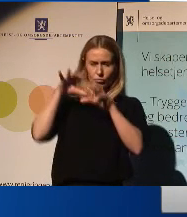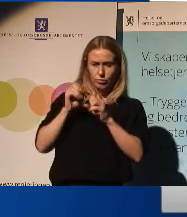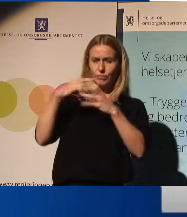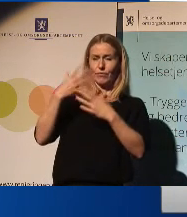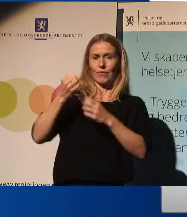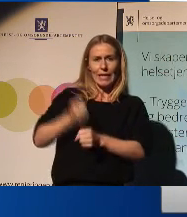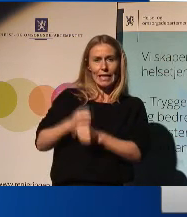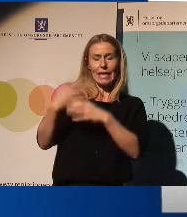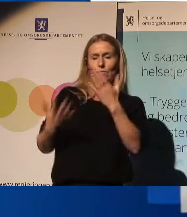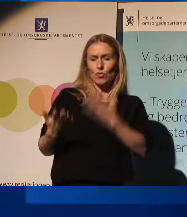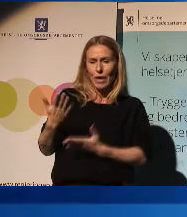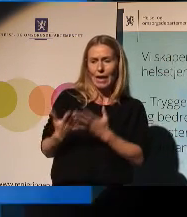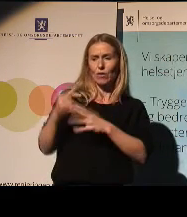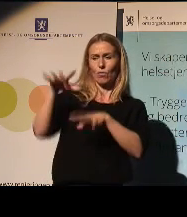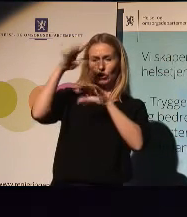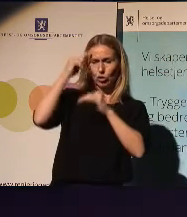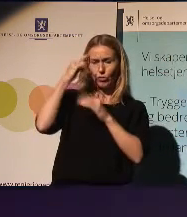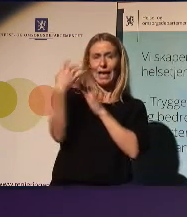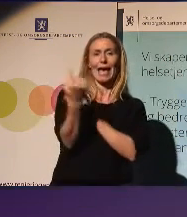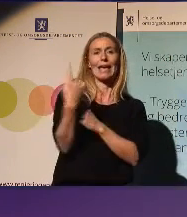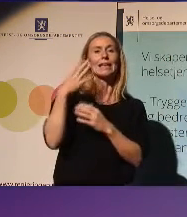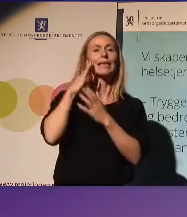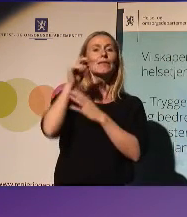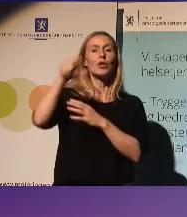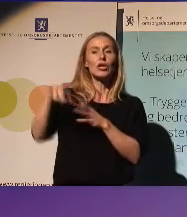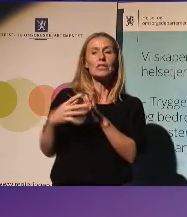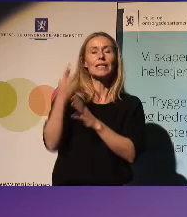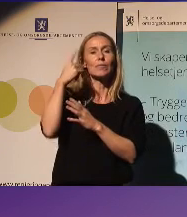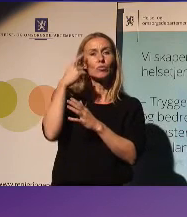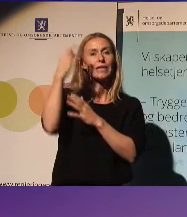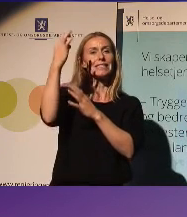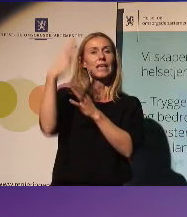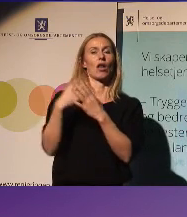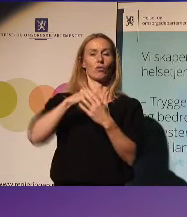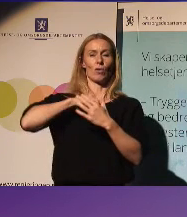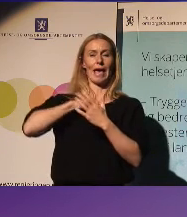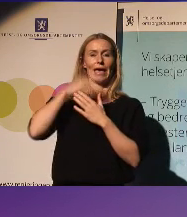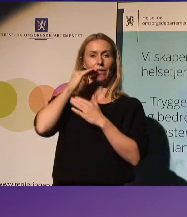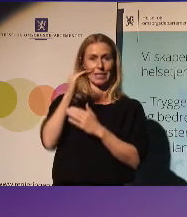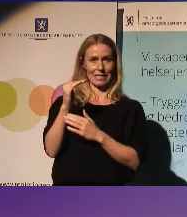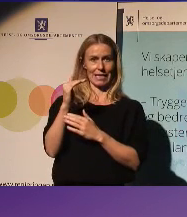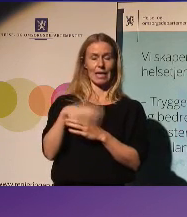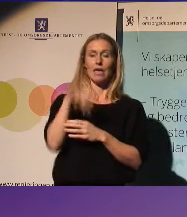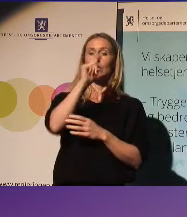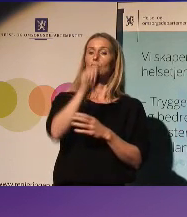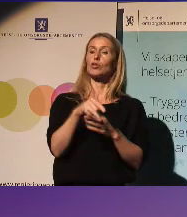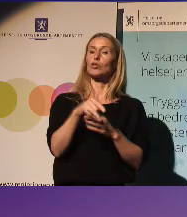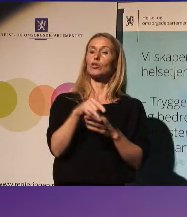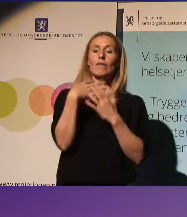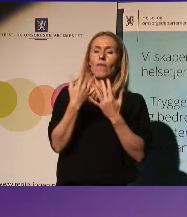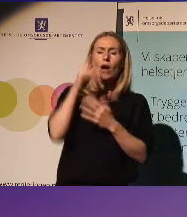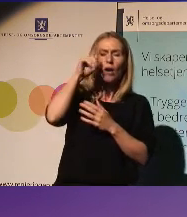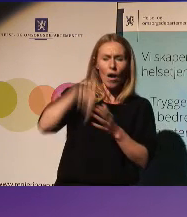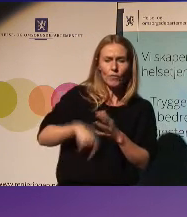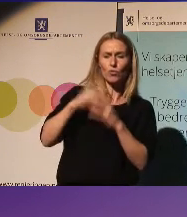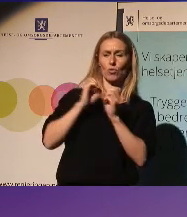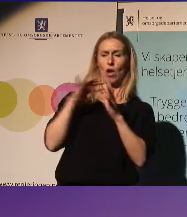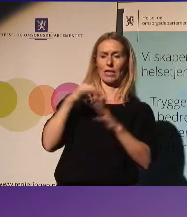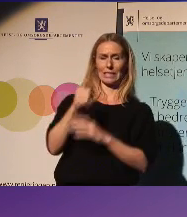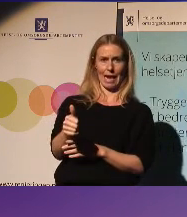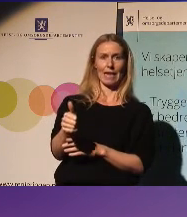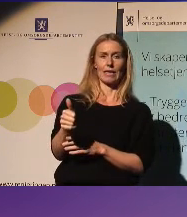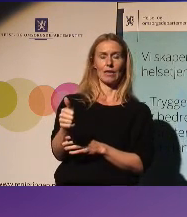vurdert den enkelte innbyggeren sitt potensiale for egen mestring. Spørsmålet alltid, hva kan du klare selv? Og hva